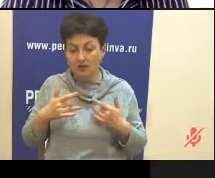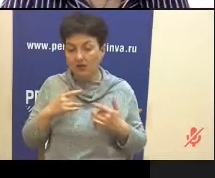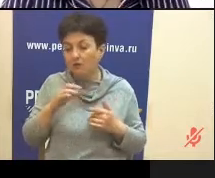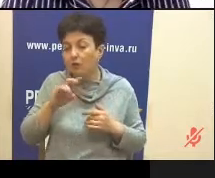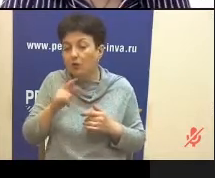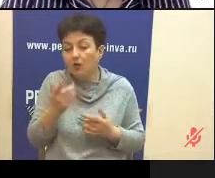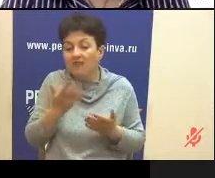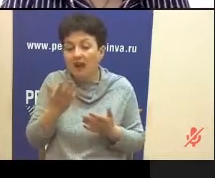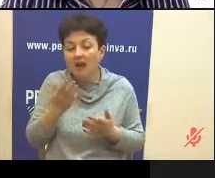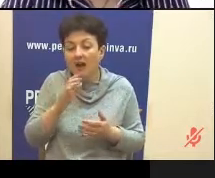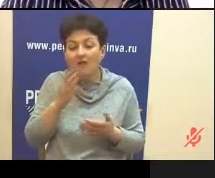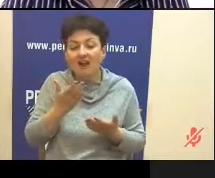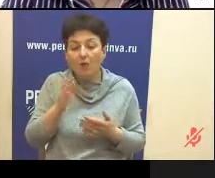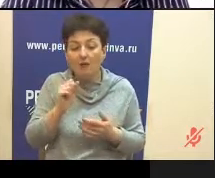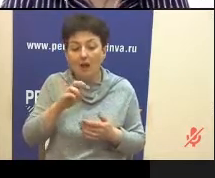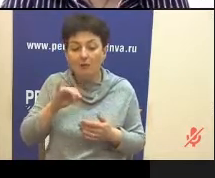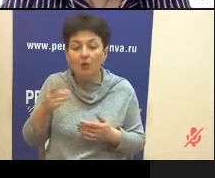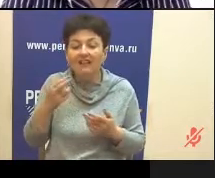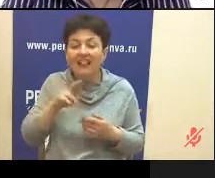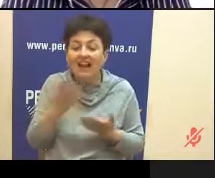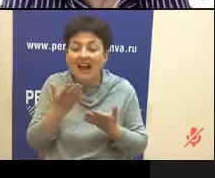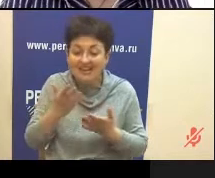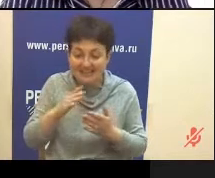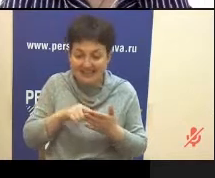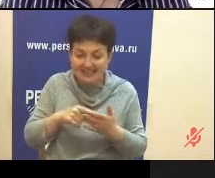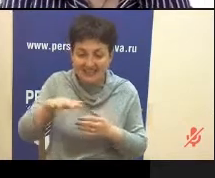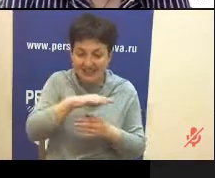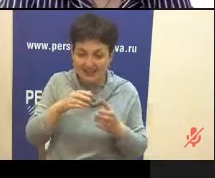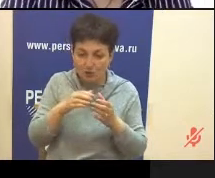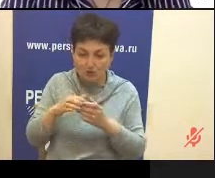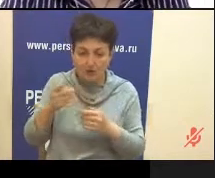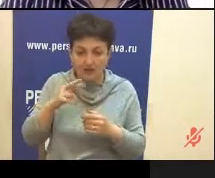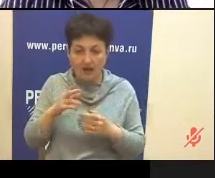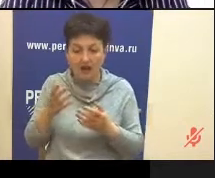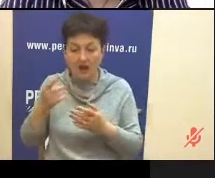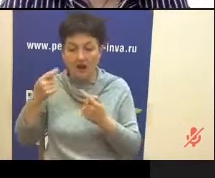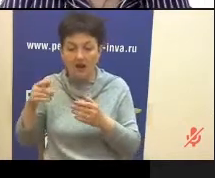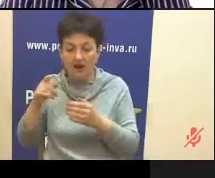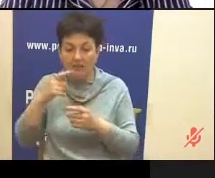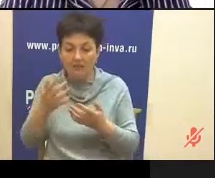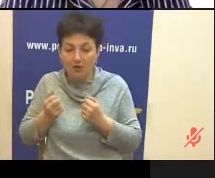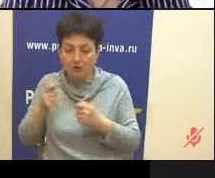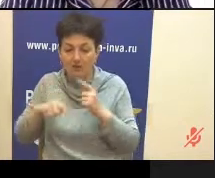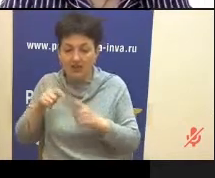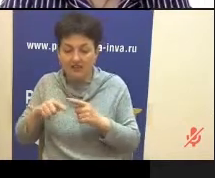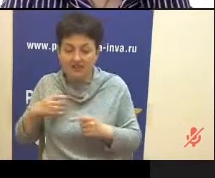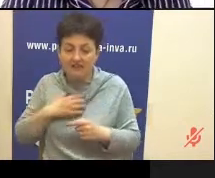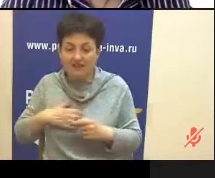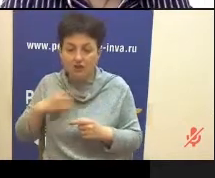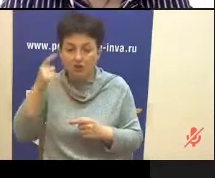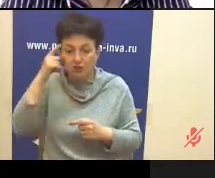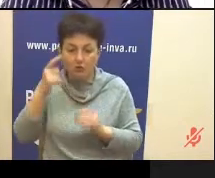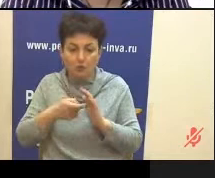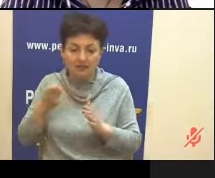роль, в каком амплуа вы будете ее доносить, до каких целевых групп. Потому что, возможно, приемным родителям как раз гораздо